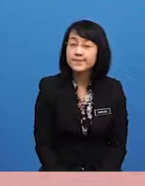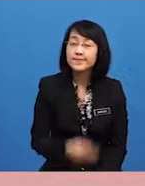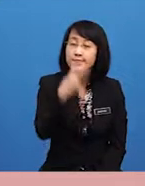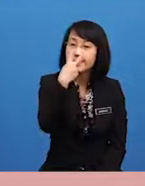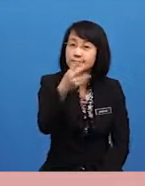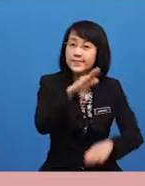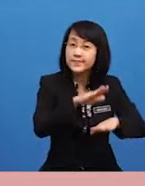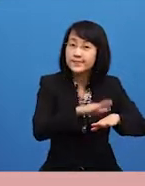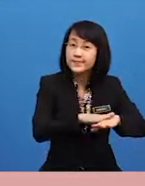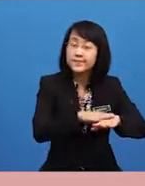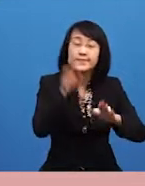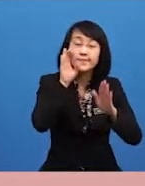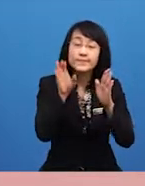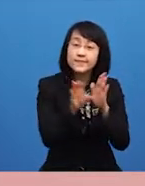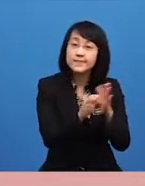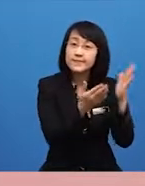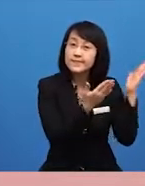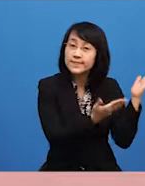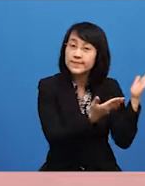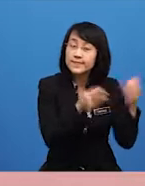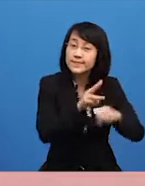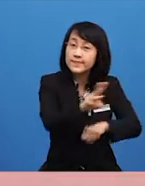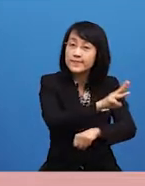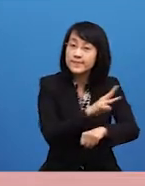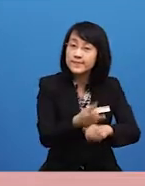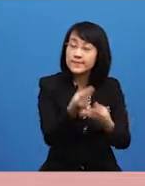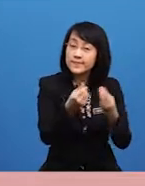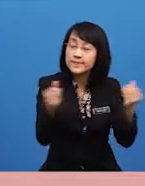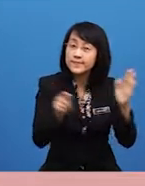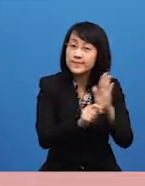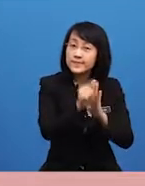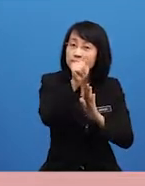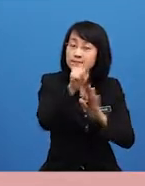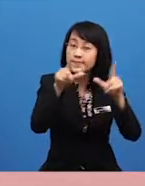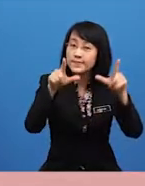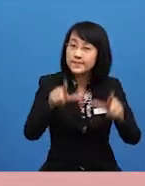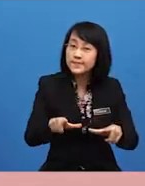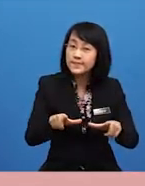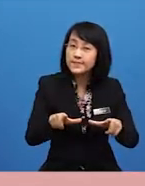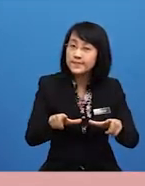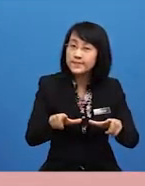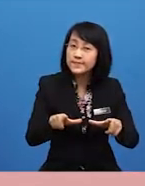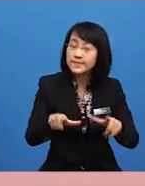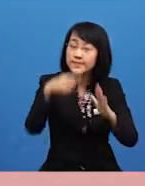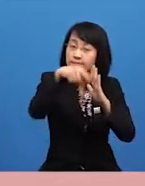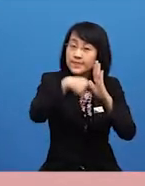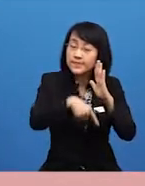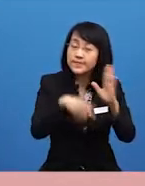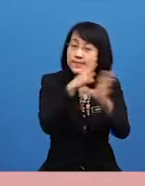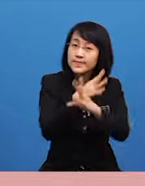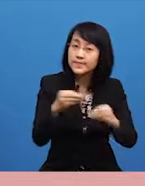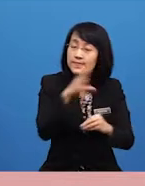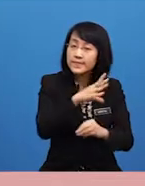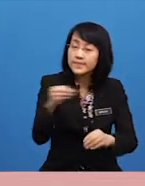Lihat pada paparan gambar. Kawasan tanah tinggi terletak di pedalaman Sarawak